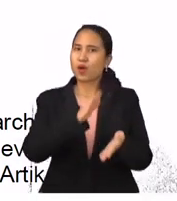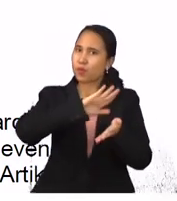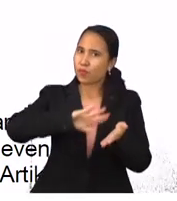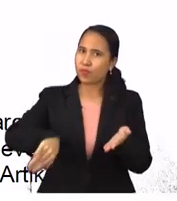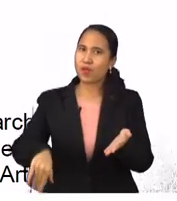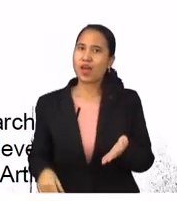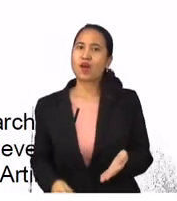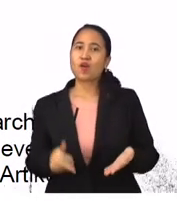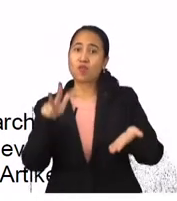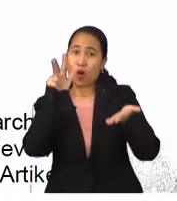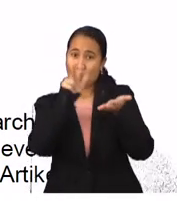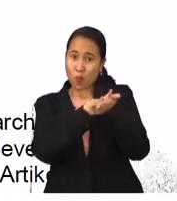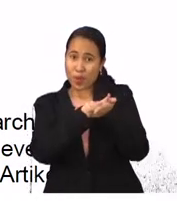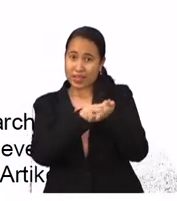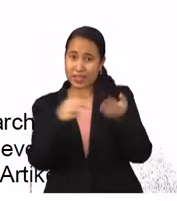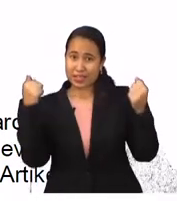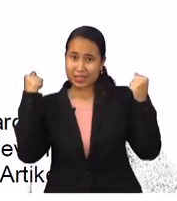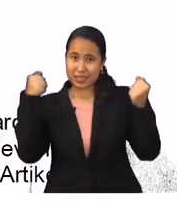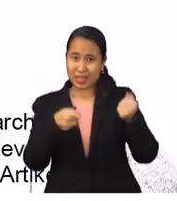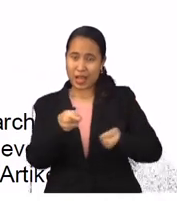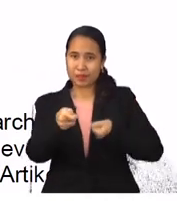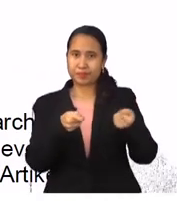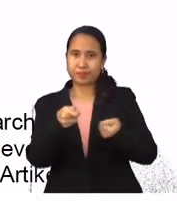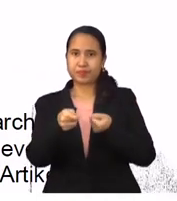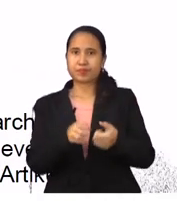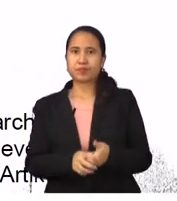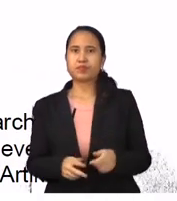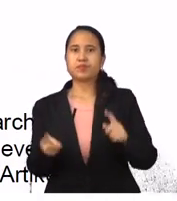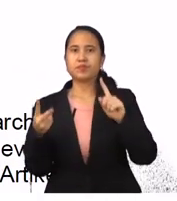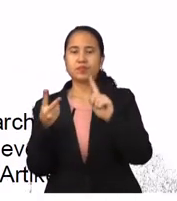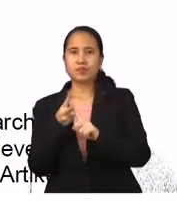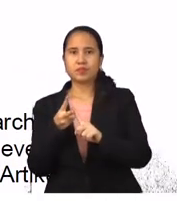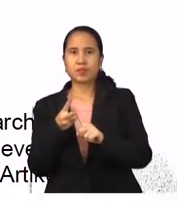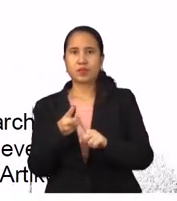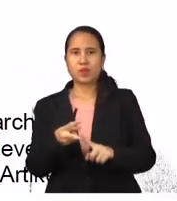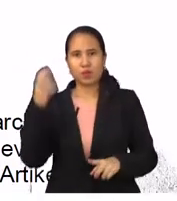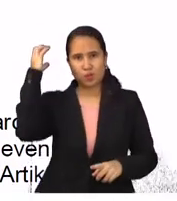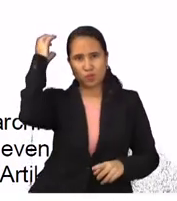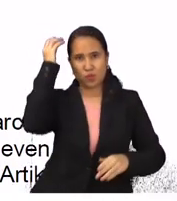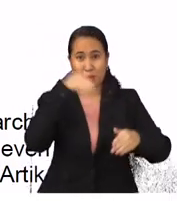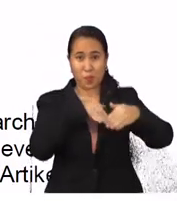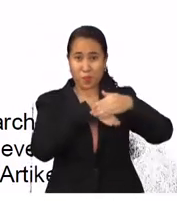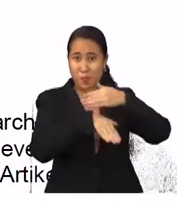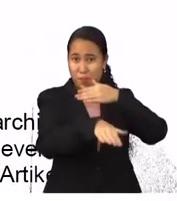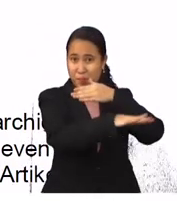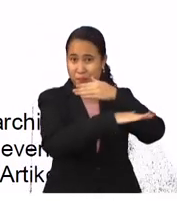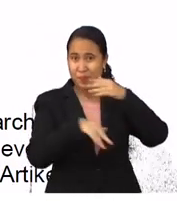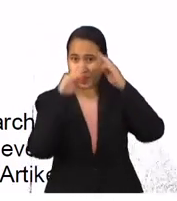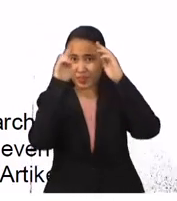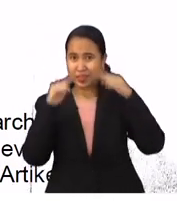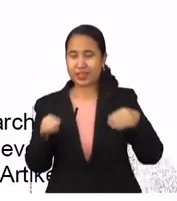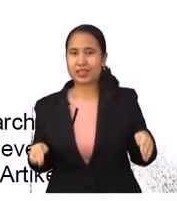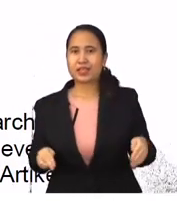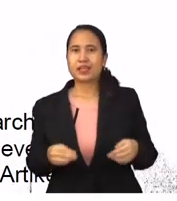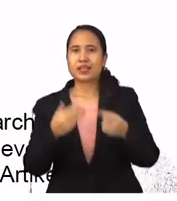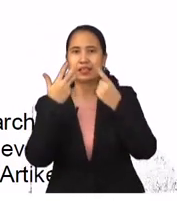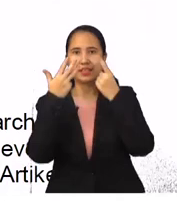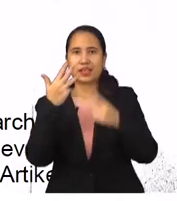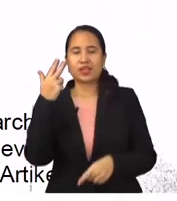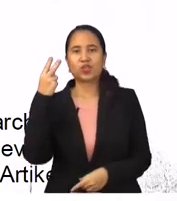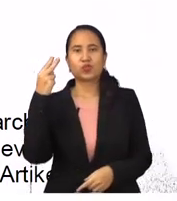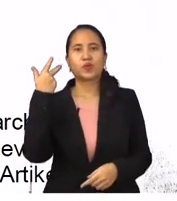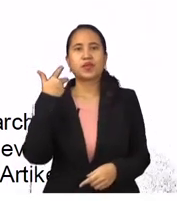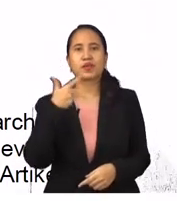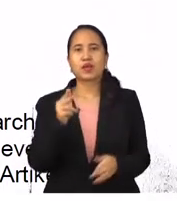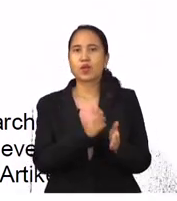wettig gezag. 2. Die in het kader van het conflict in het binnenland en of de gebeurtenissen in december 1982 in